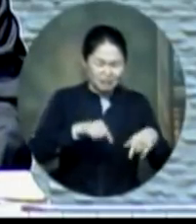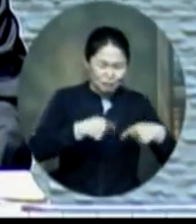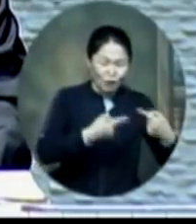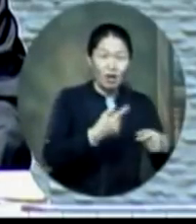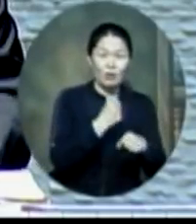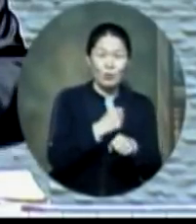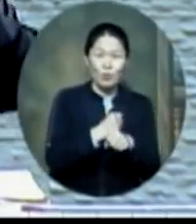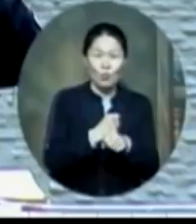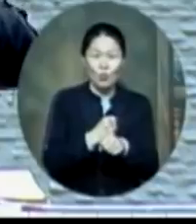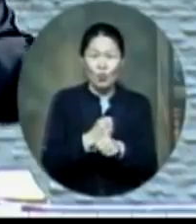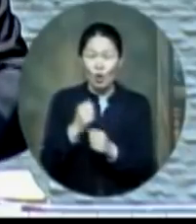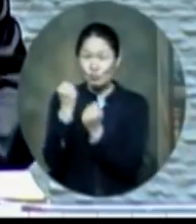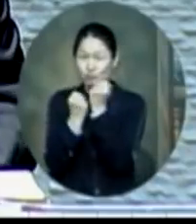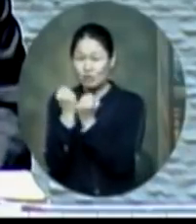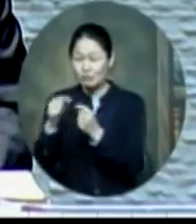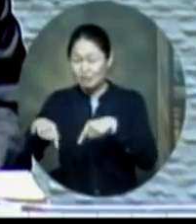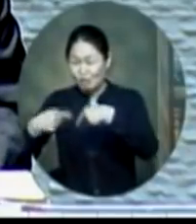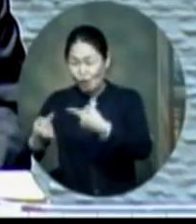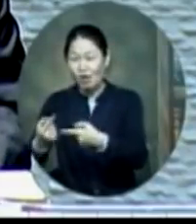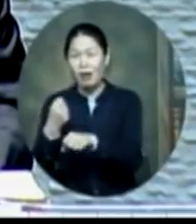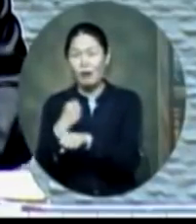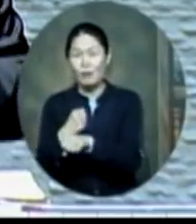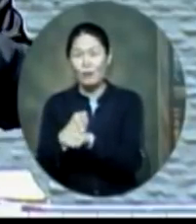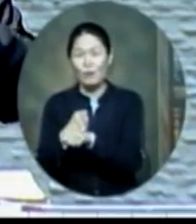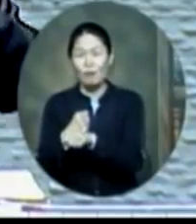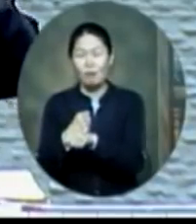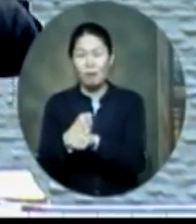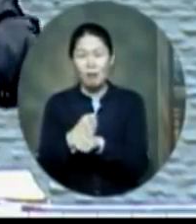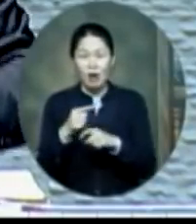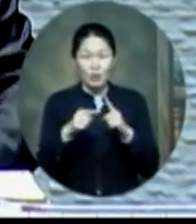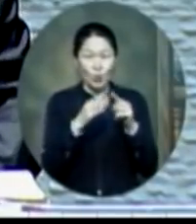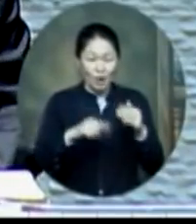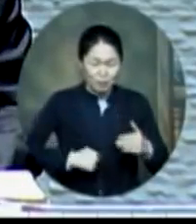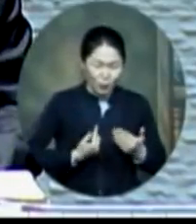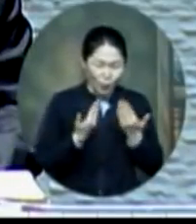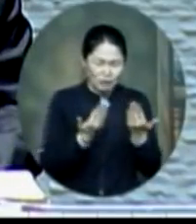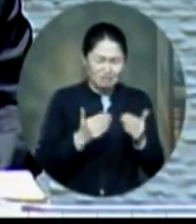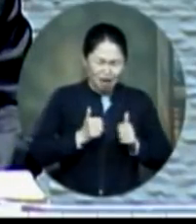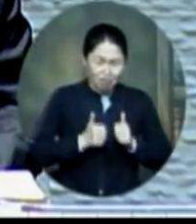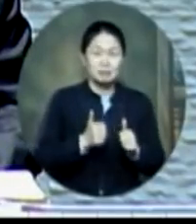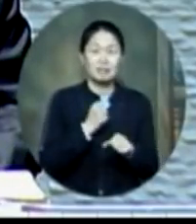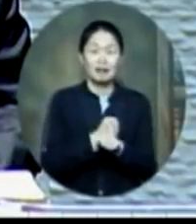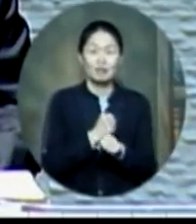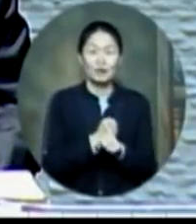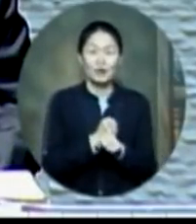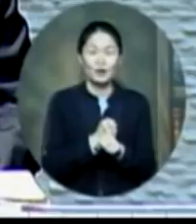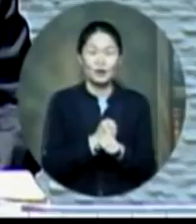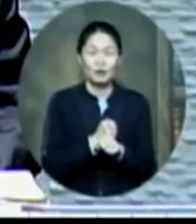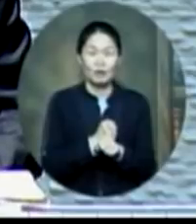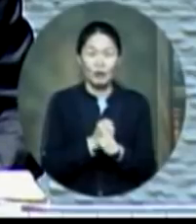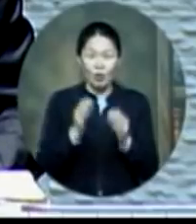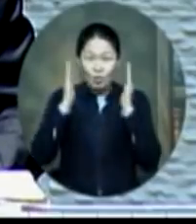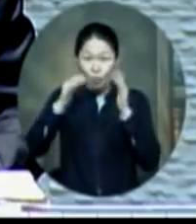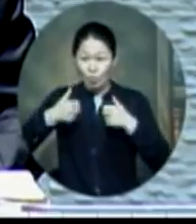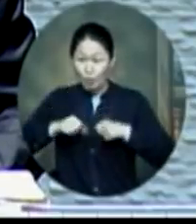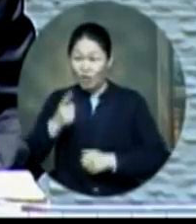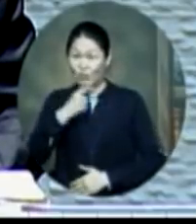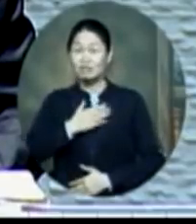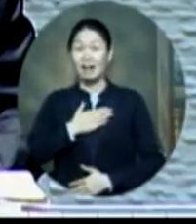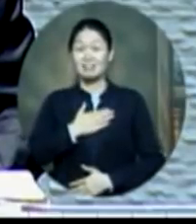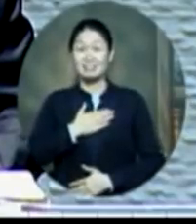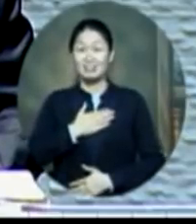참석하고 수련회도 같이 가고 교회 봉사도 열심히 하고 공부 포기한 줄